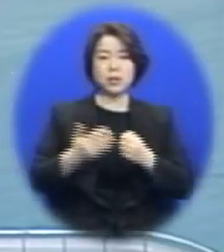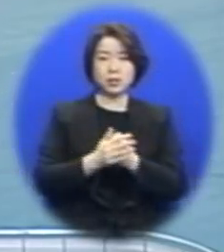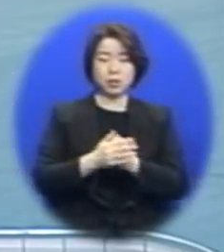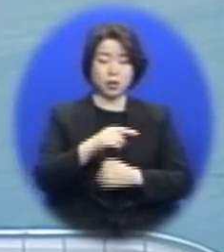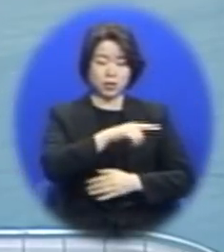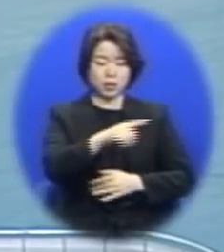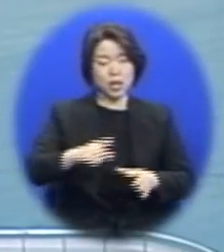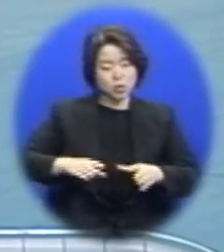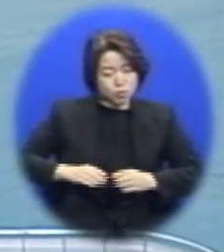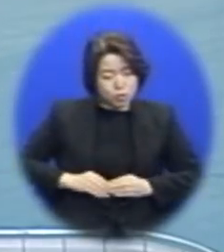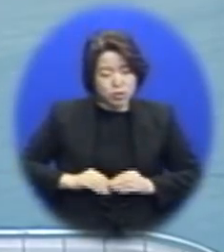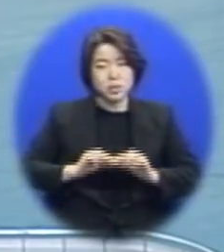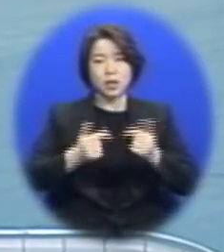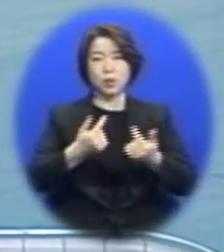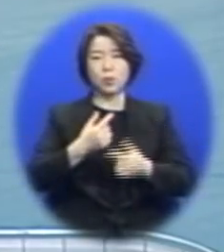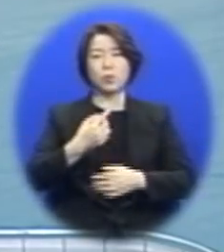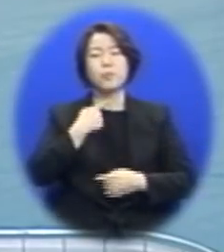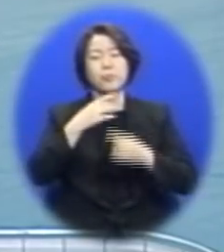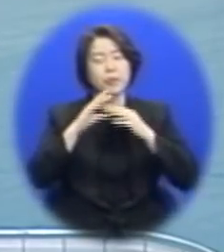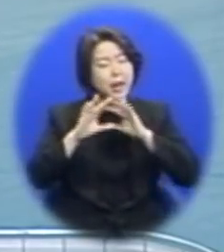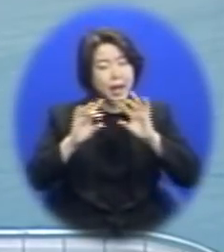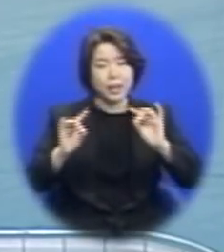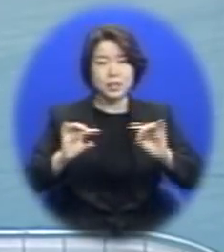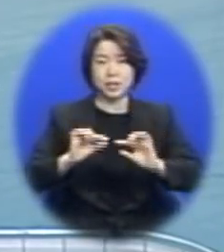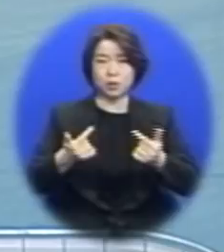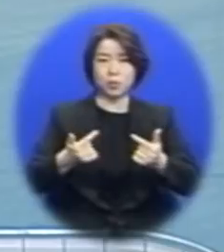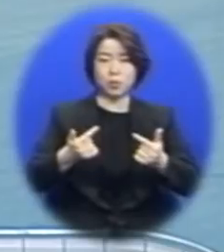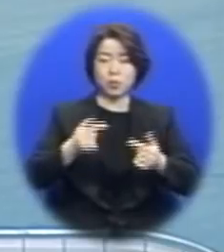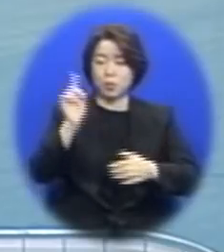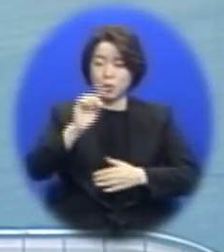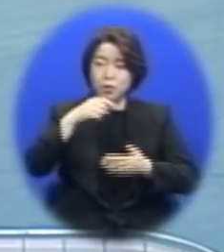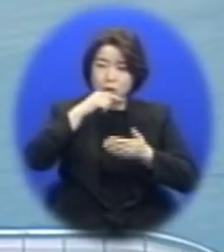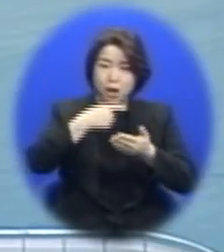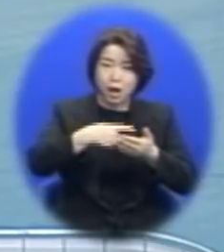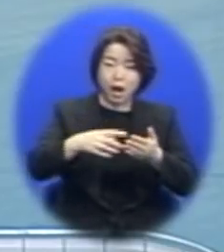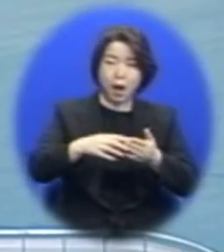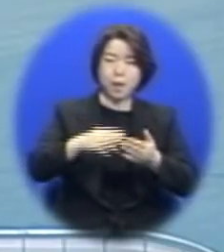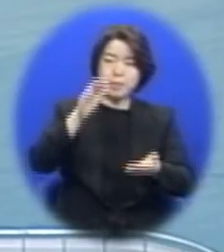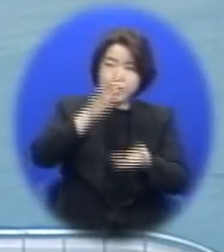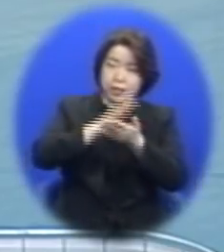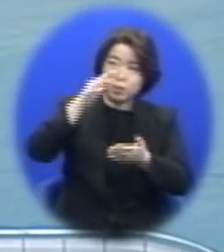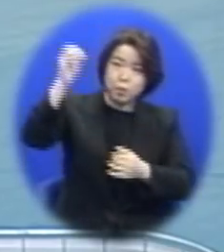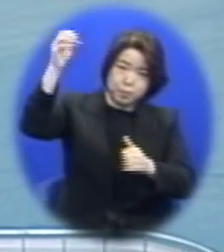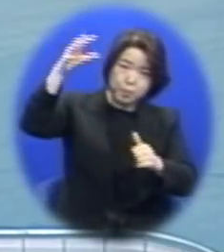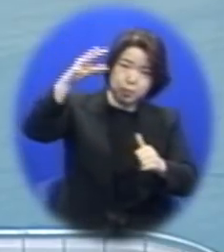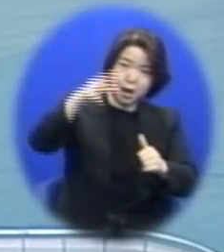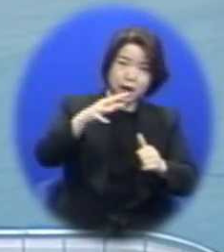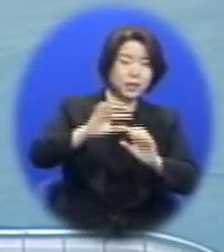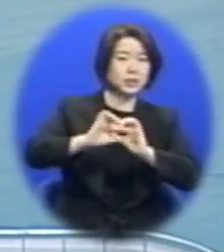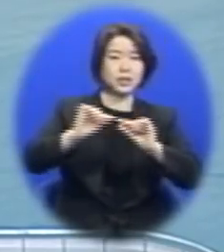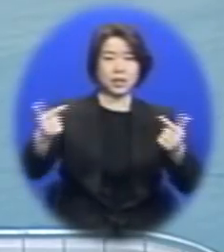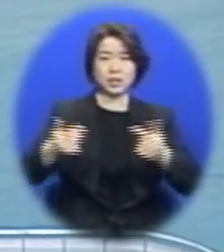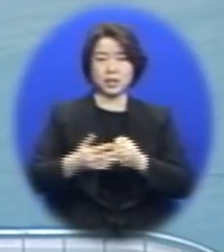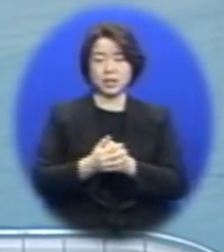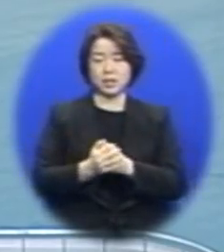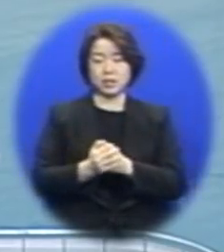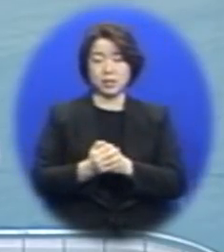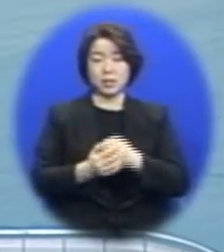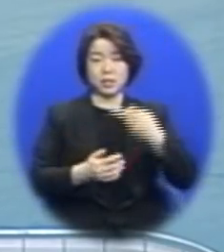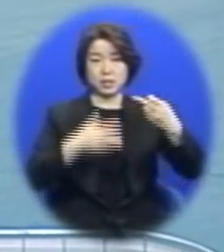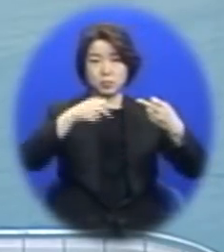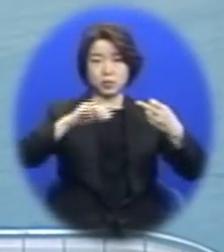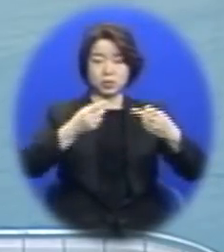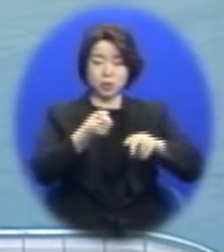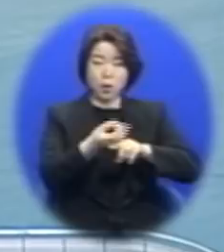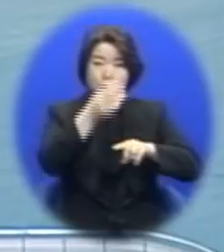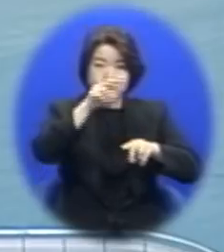않고 목마르지도 않고 해나 그 밖에 어떤 열도 그들 위에 괴롭게 내려 쬐지 않을 것입니다. 17절에 보좌